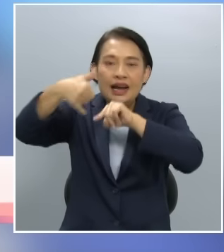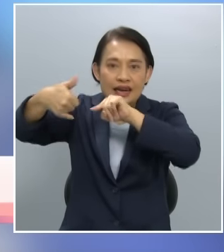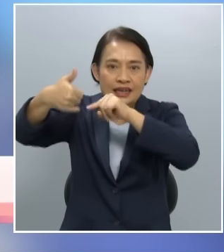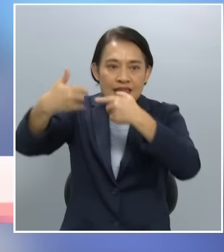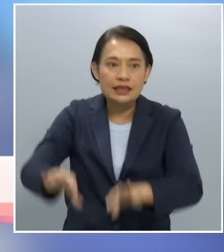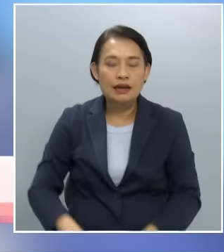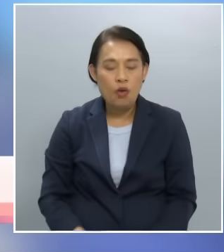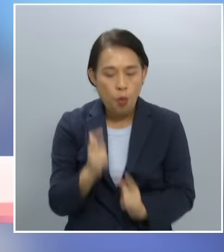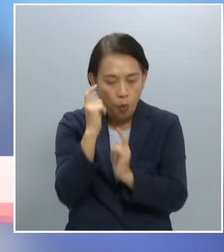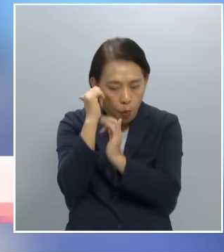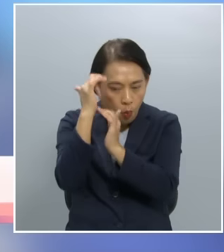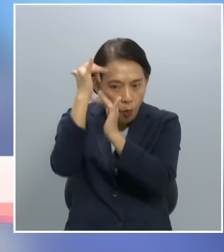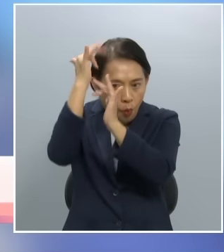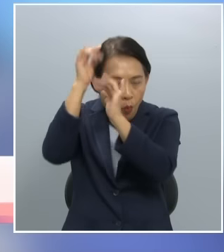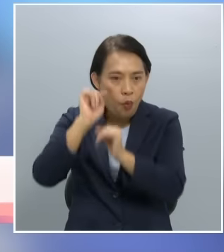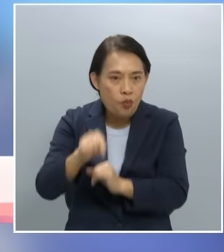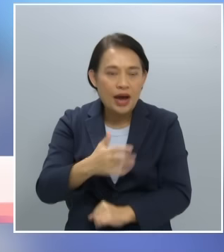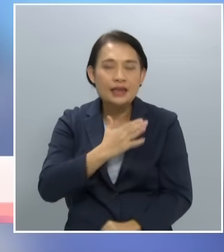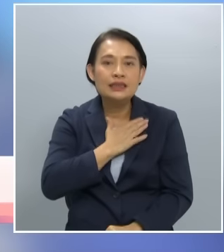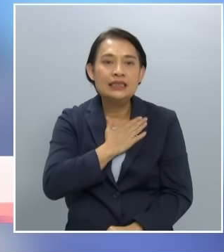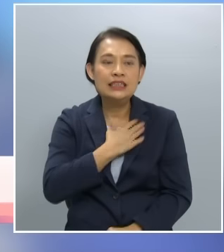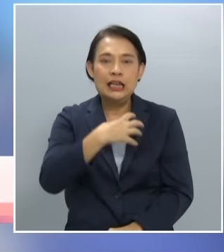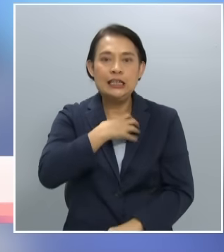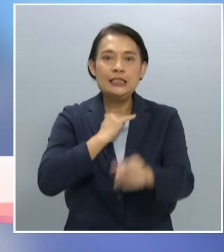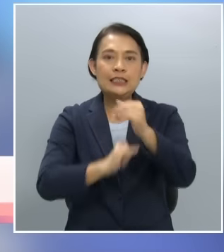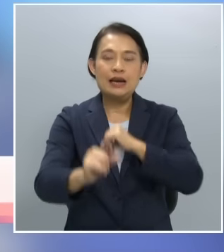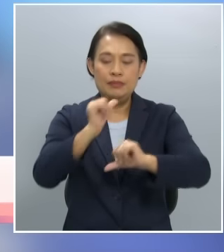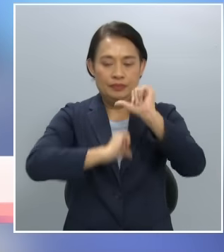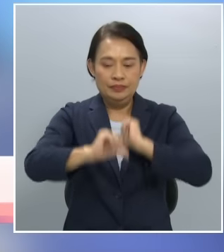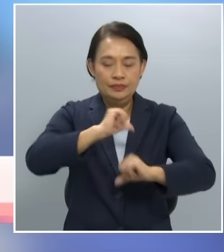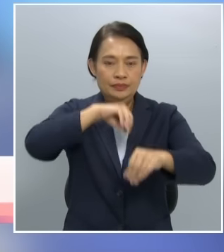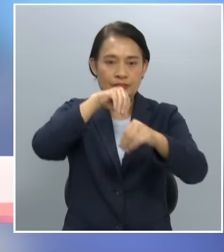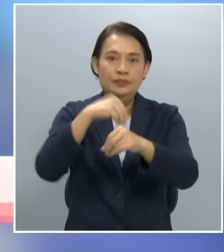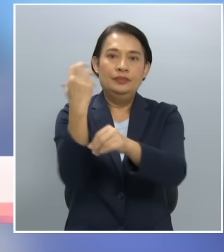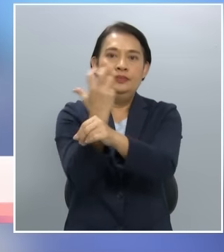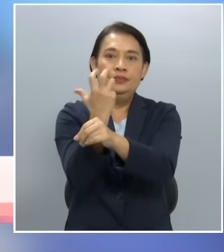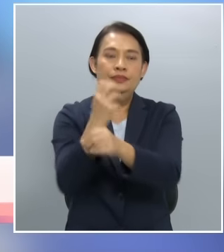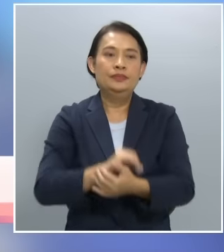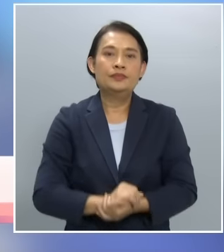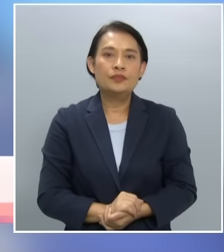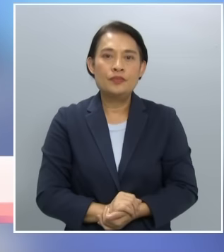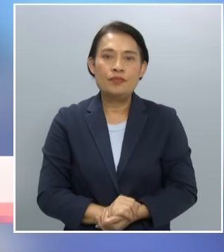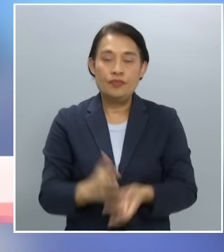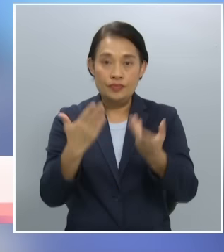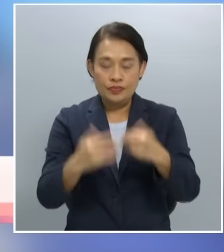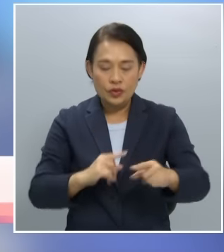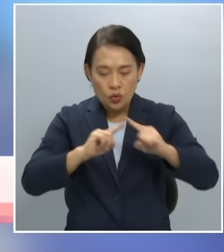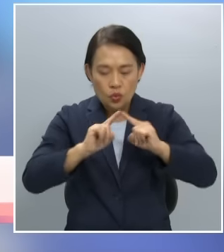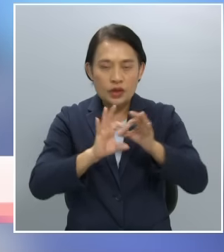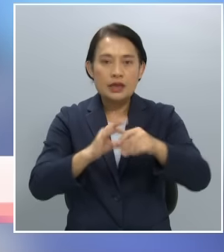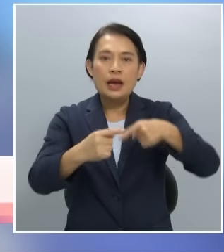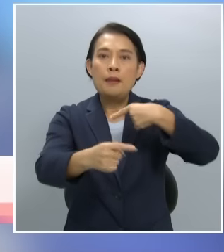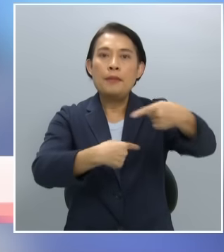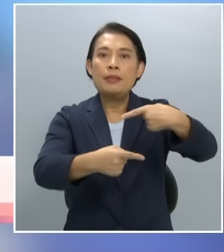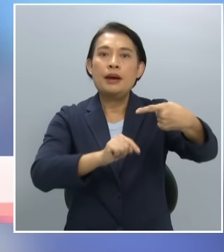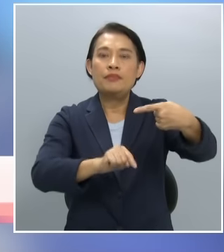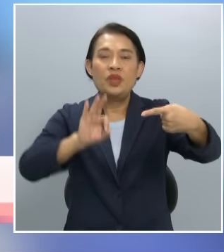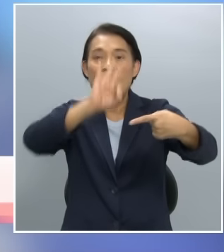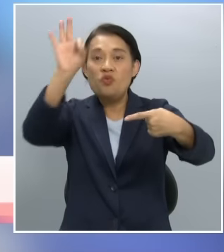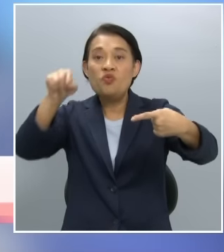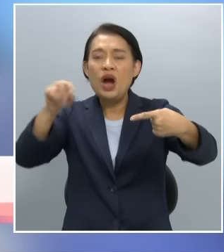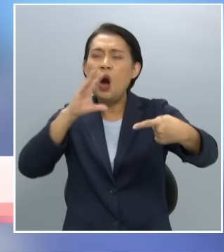ซีรีส์เป็นความใฝ่ฝันอยากจะเข้าไปเป็นนักแสดงอยากอยู่ในจอทีวีแล้วระหว่างที่คุยกันนะค่ะฟ้าคนนี้ก็จะเป็นคนที่